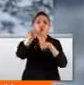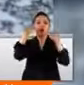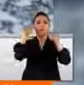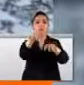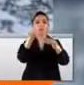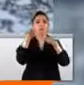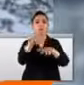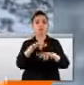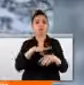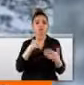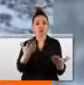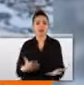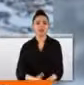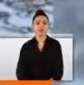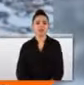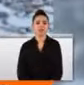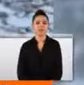gidiyor.